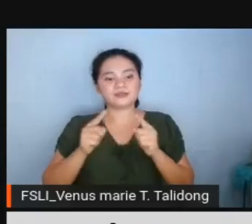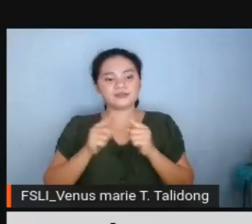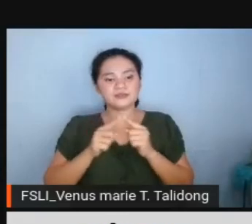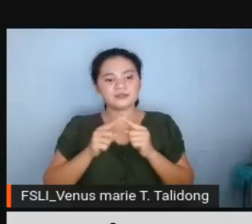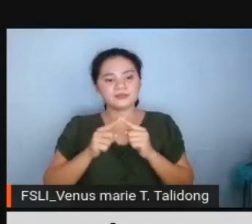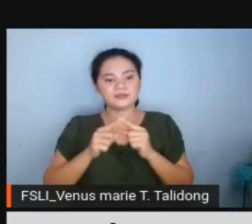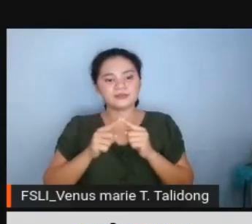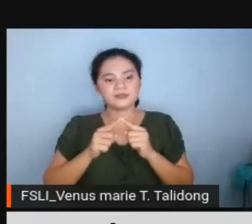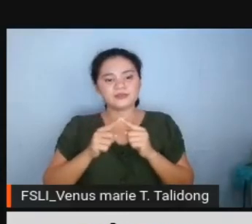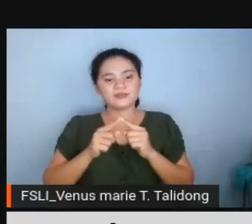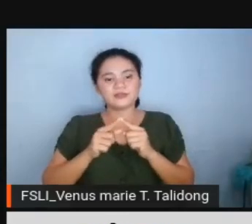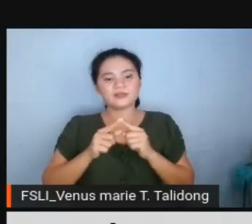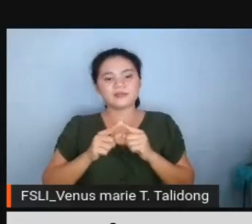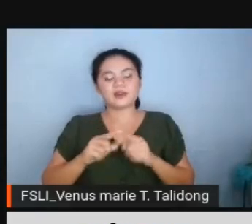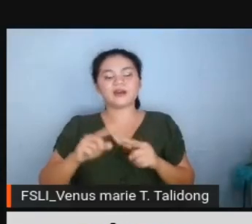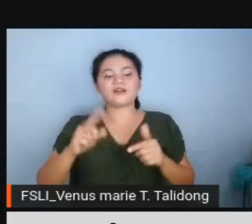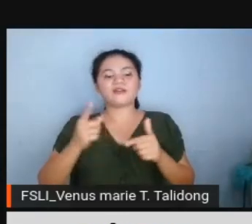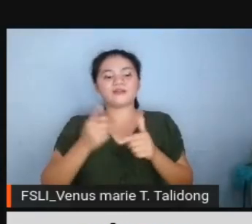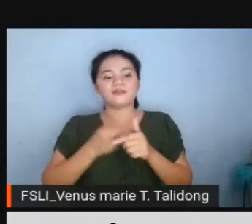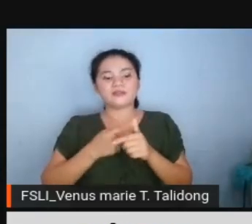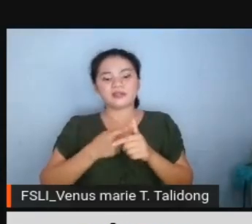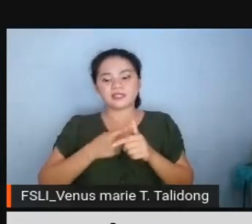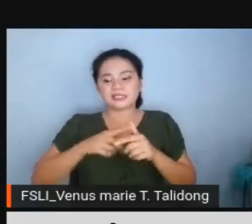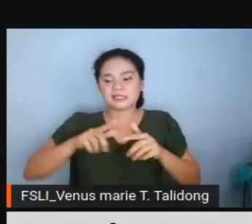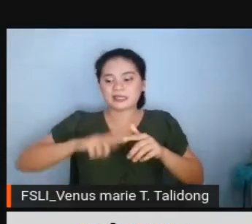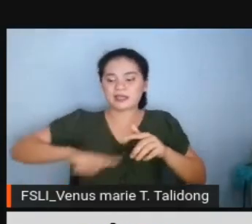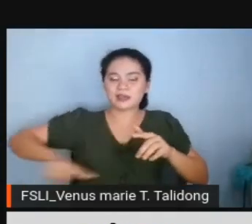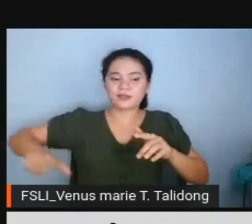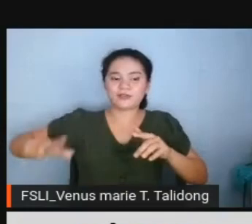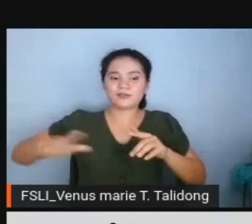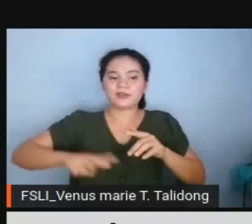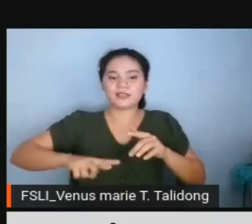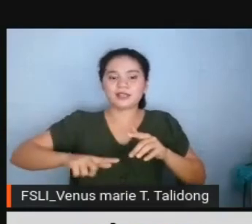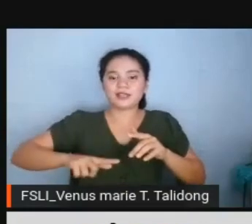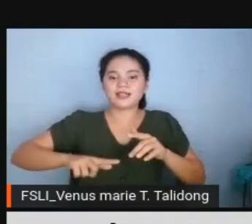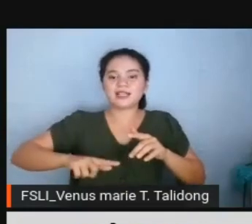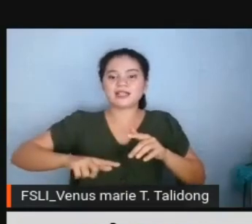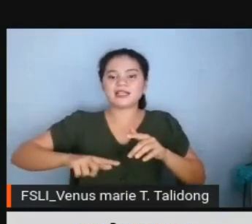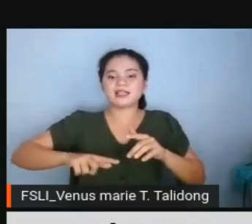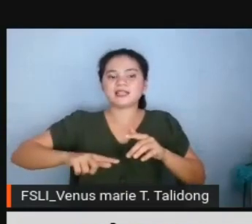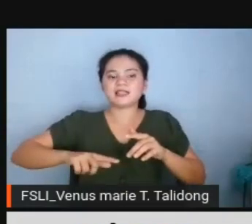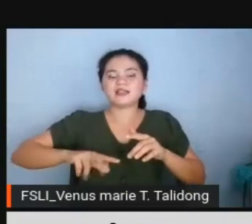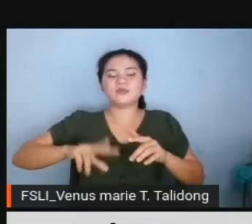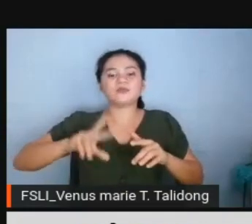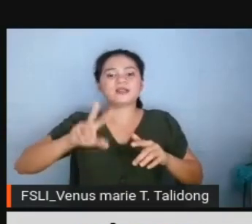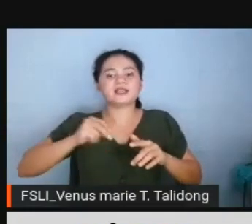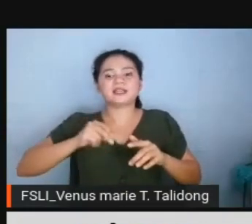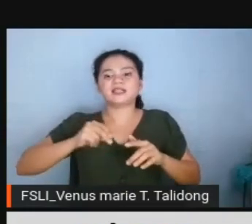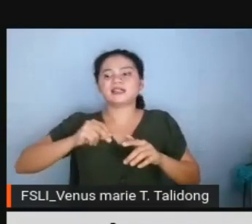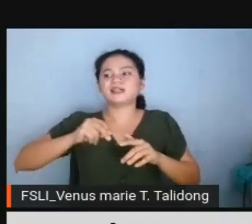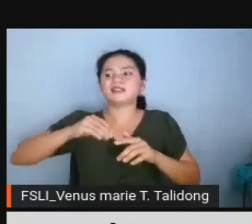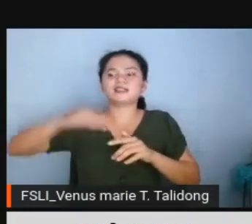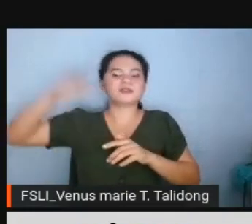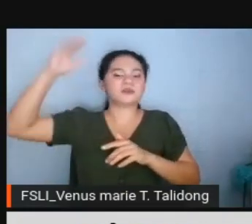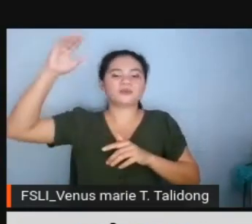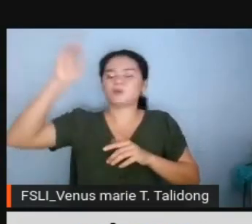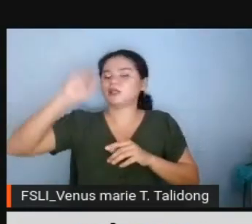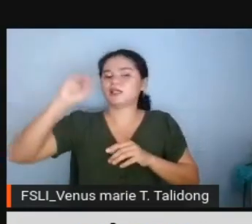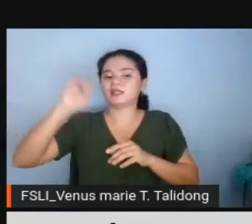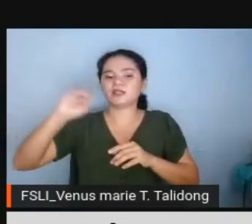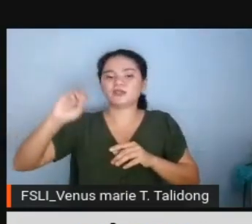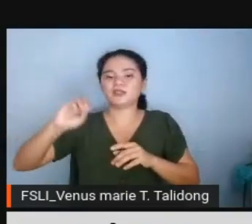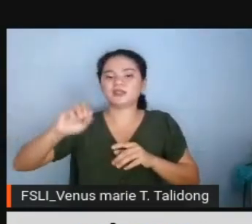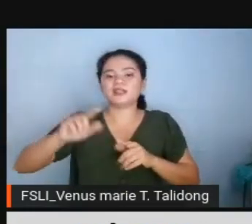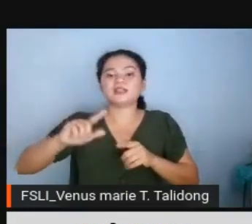first level para hindi na kami mahirapan pang umakyat. Although I have to explain to them that, but generally, they were very encouraging,